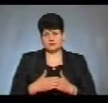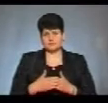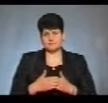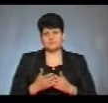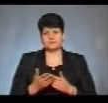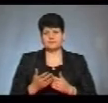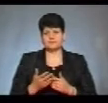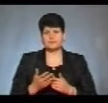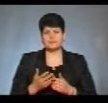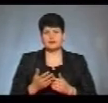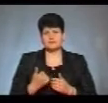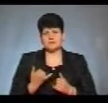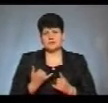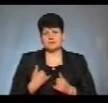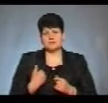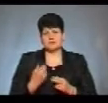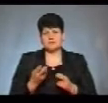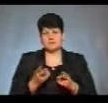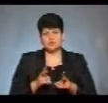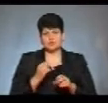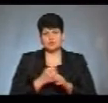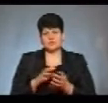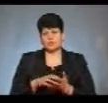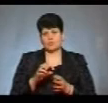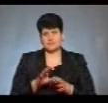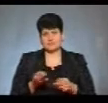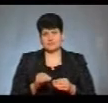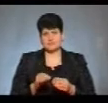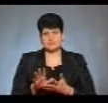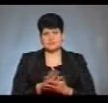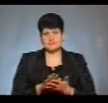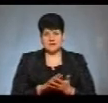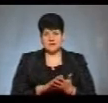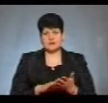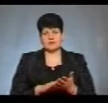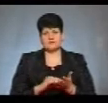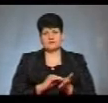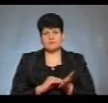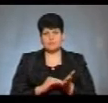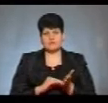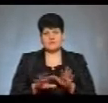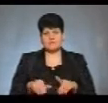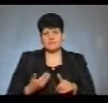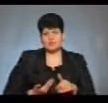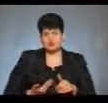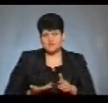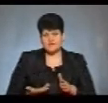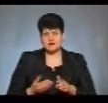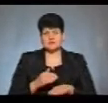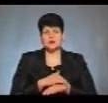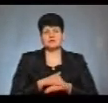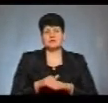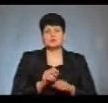якби цей. І нам залишилося зробити копії. Взяти заяву, заповнити місце проживання, за якою адресою